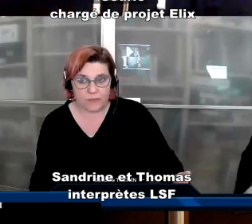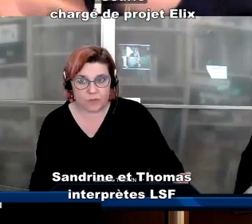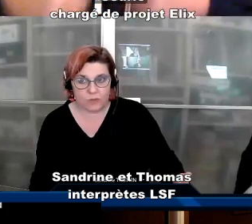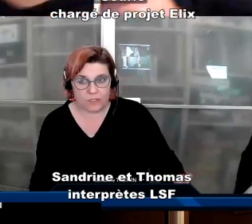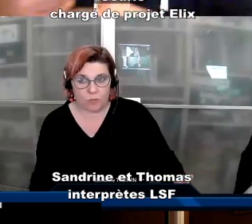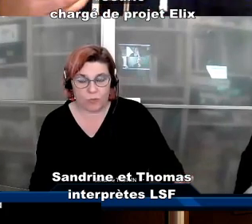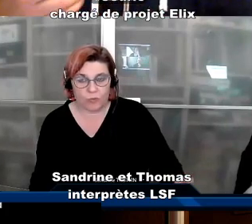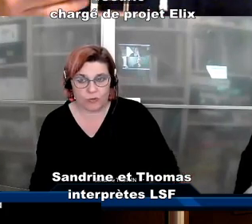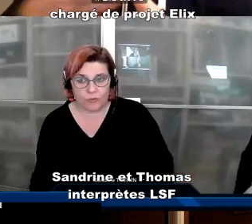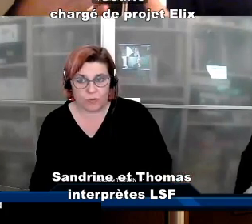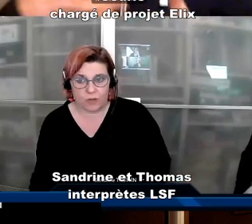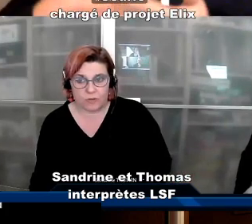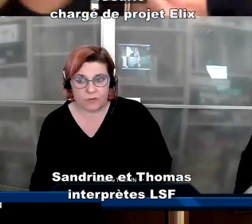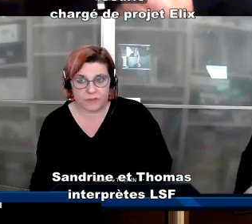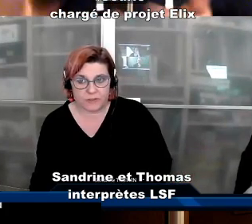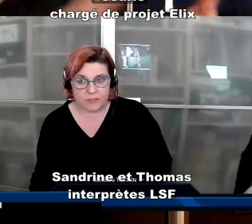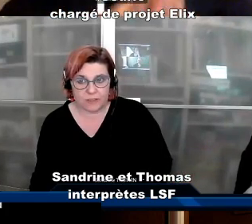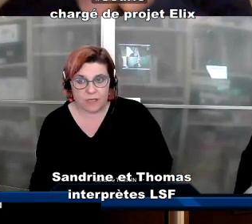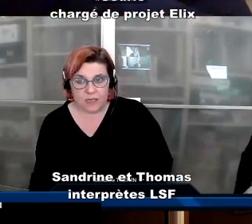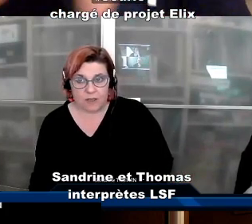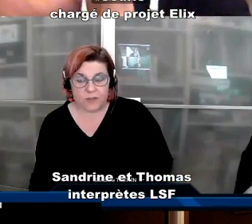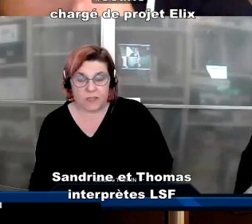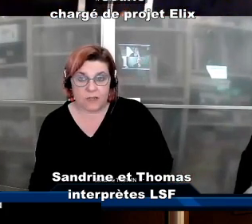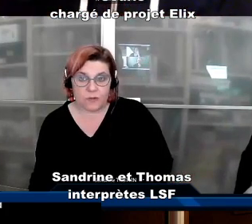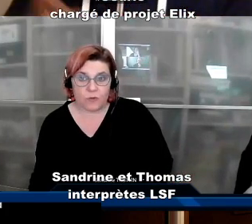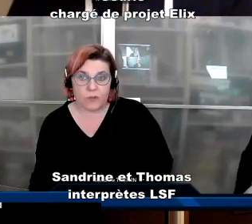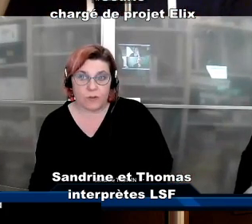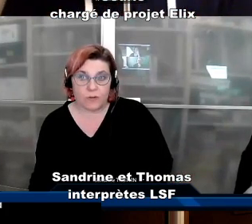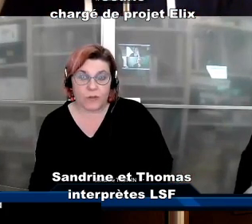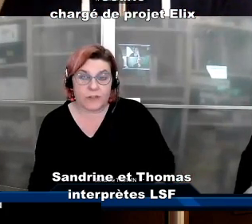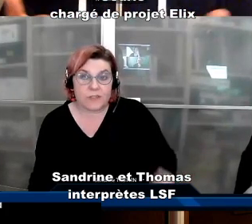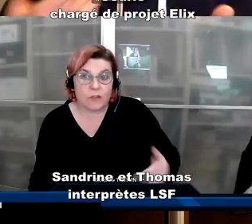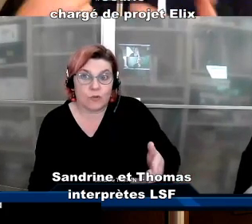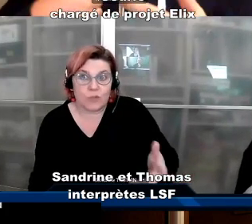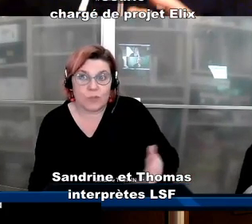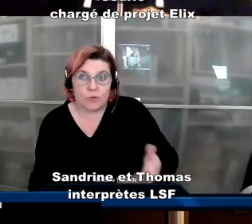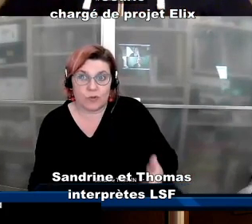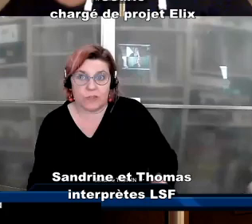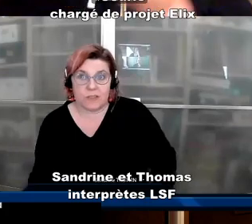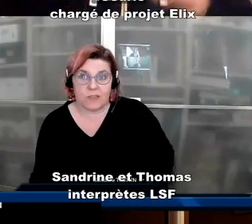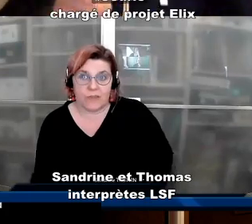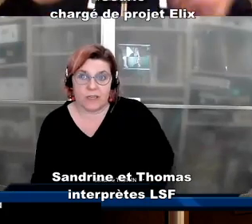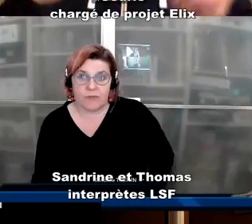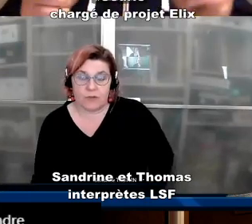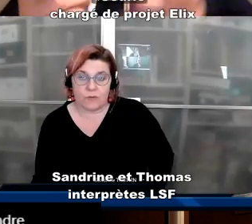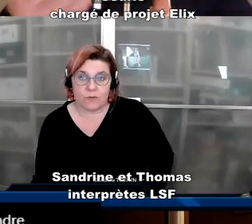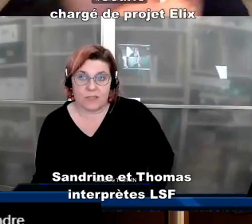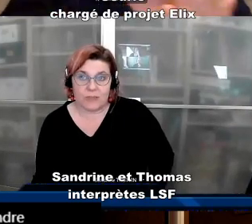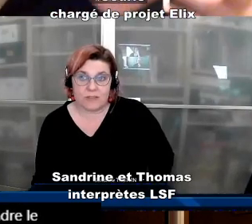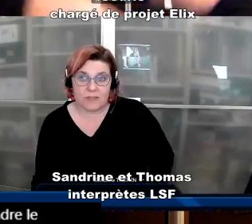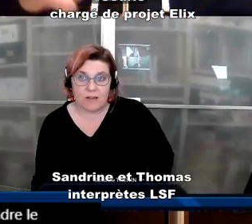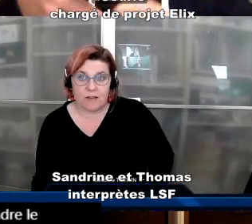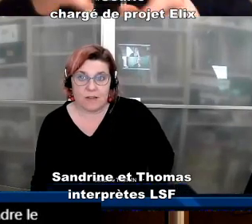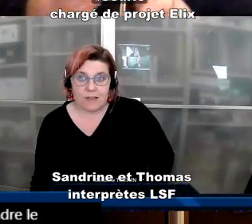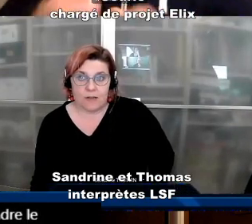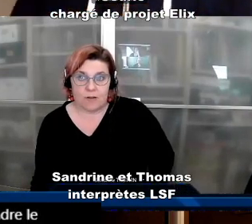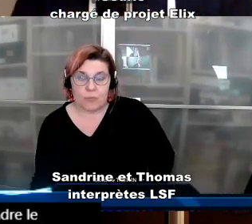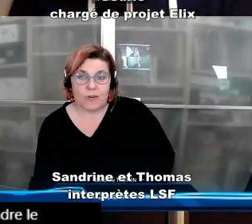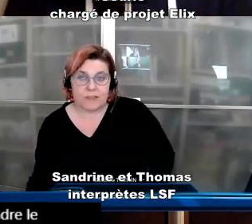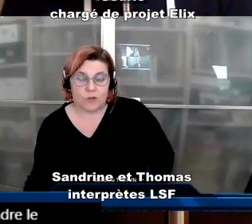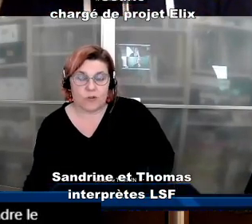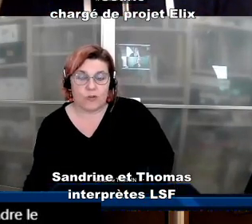sur les façons de dire bonjour en langue des signes. Alors c'est un tout début, je suis en train d'y travailler avec